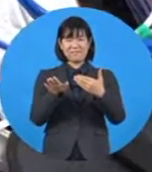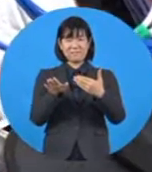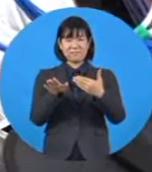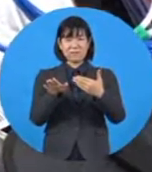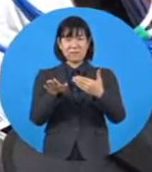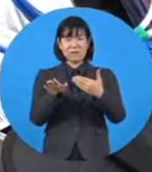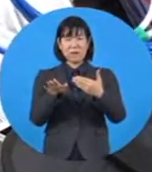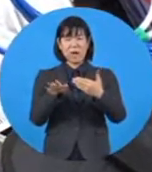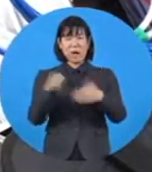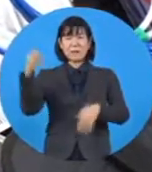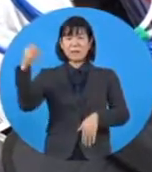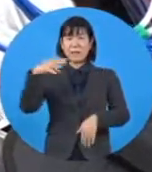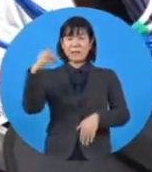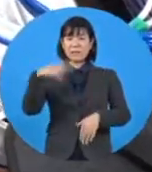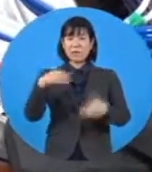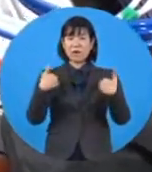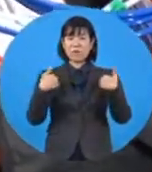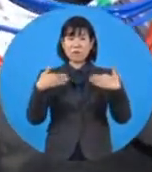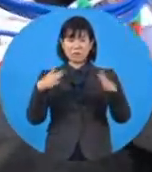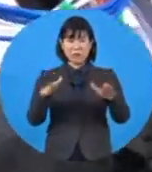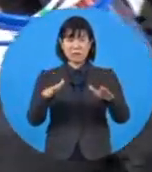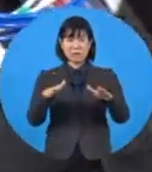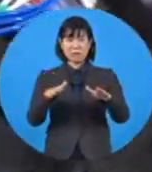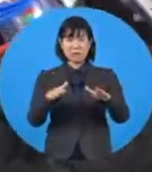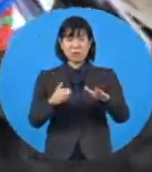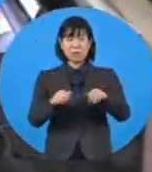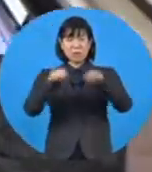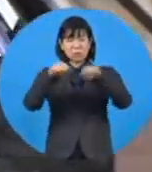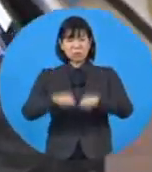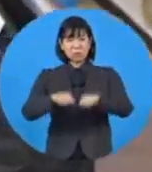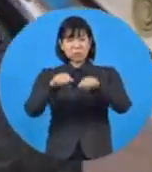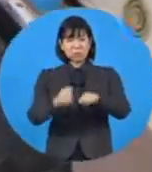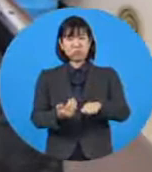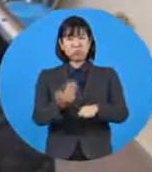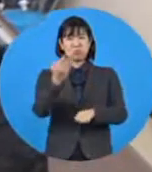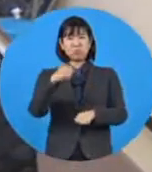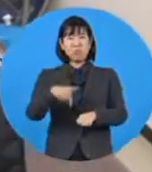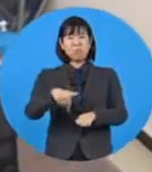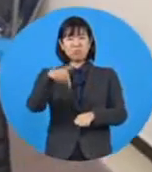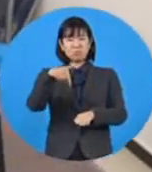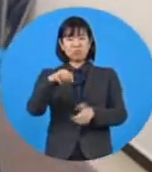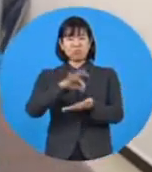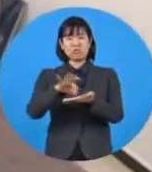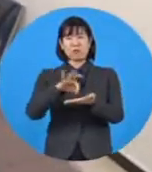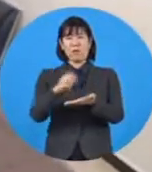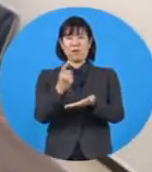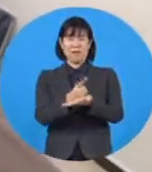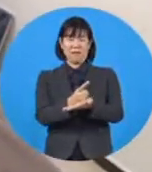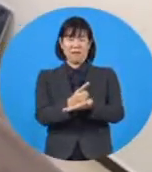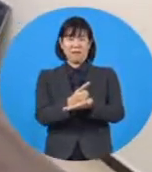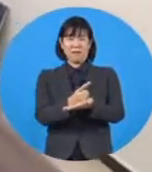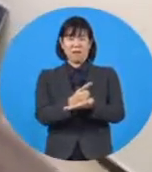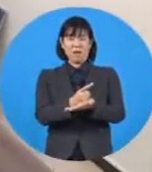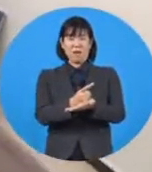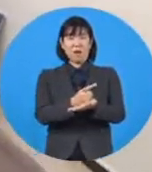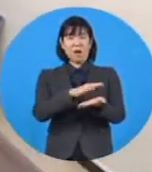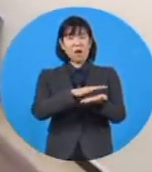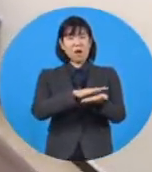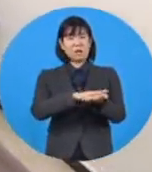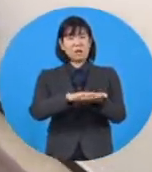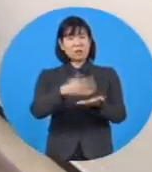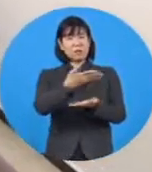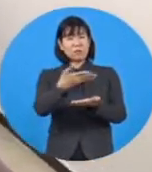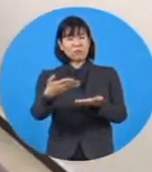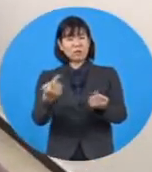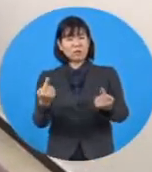で、特に電気使わずに全部手動でできるように手動のポンプがこちらに収まっています。 きれいな水を作る割